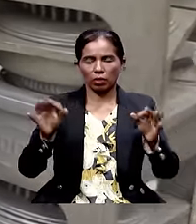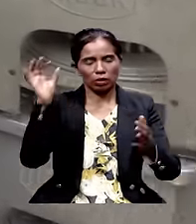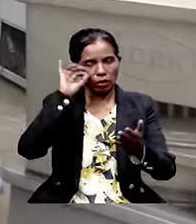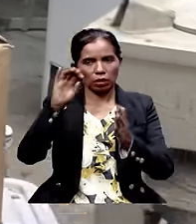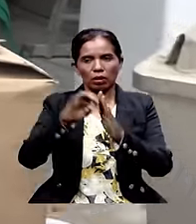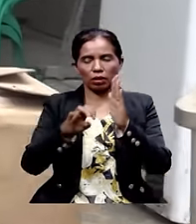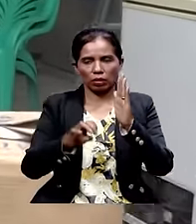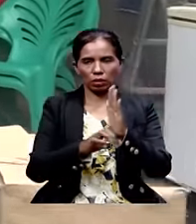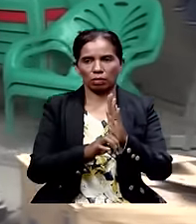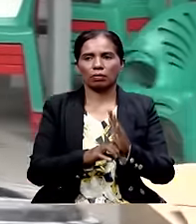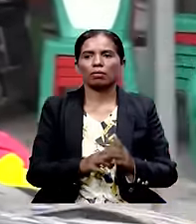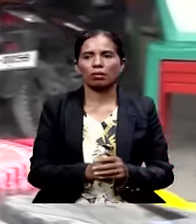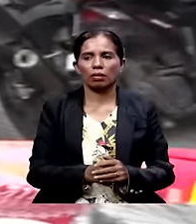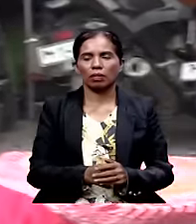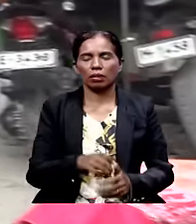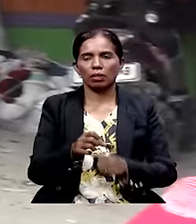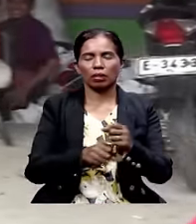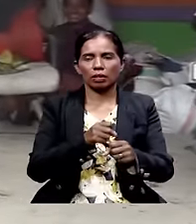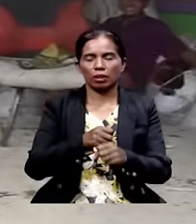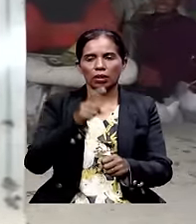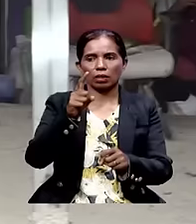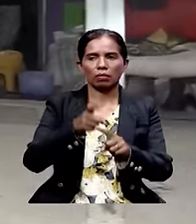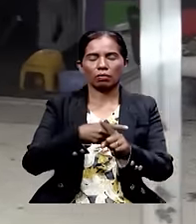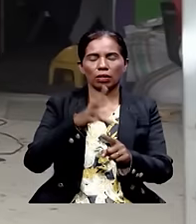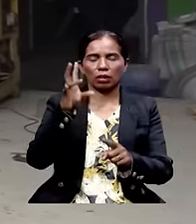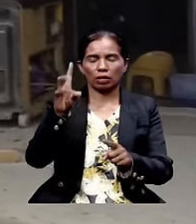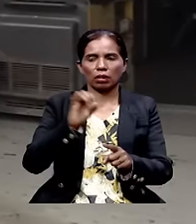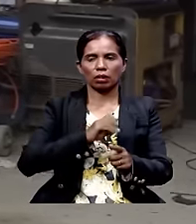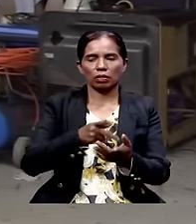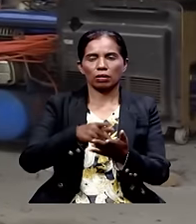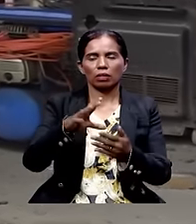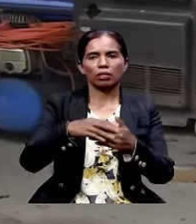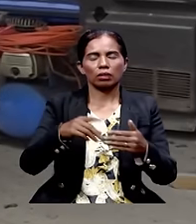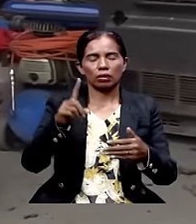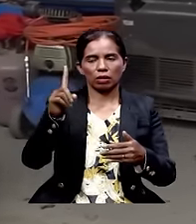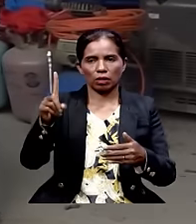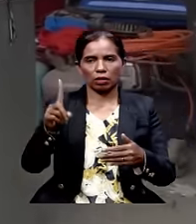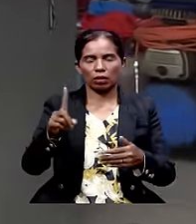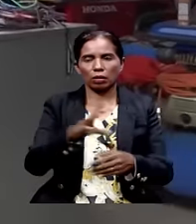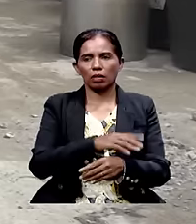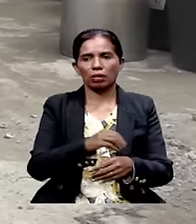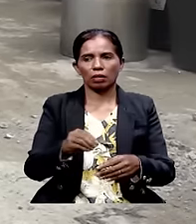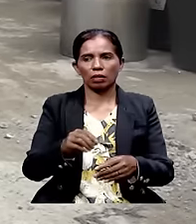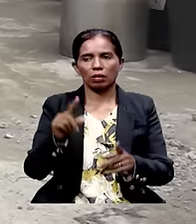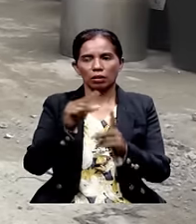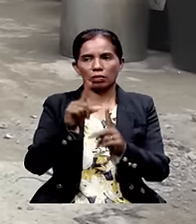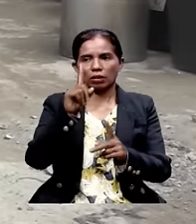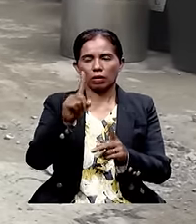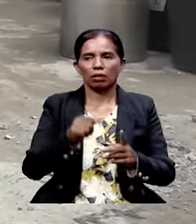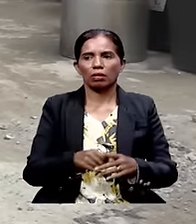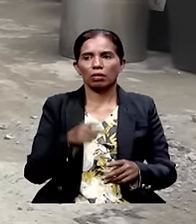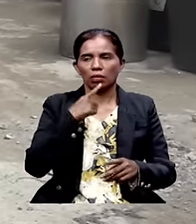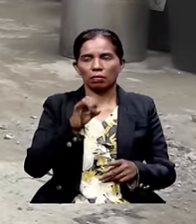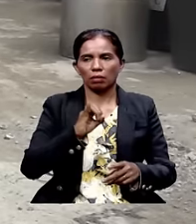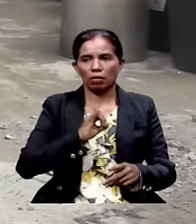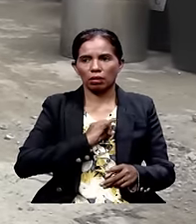estado toponomia. Durante tinang ida fulang hitu hau selu $100. Mai besin ora sekretaru estado nyele fuang ida nia di hamba